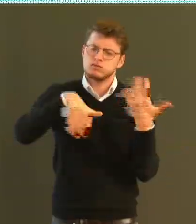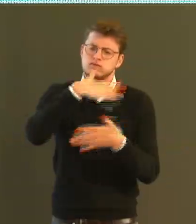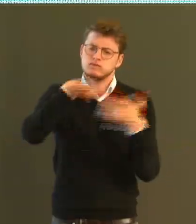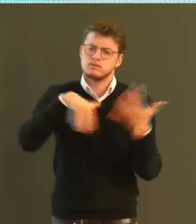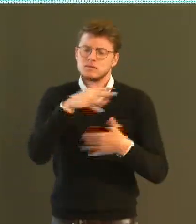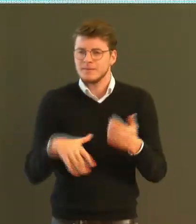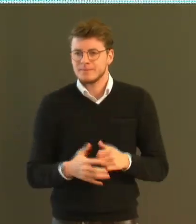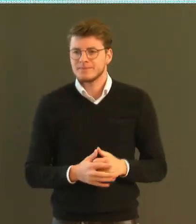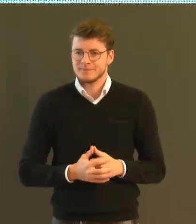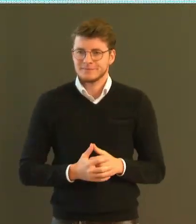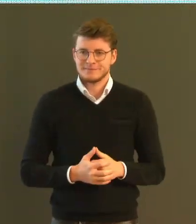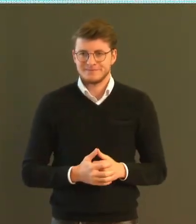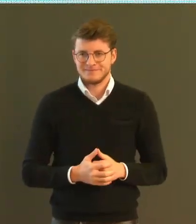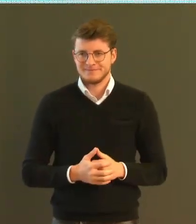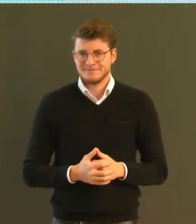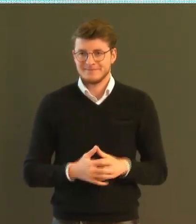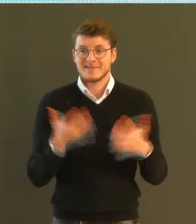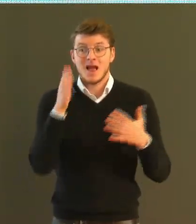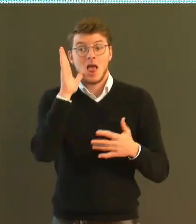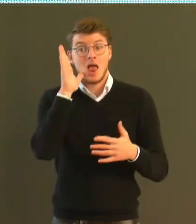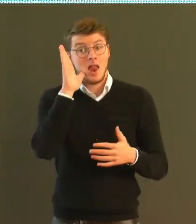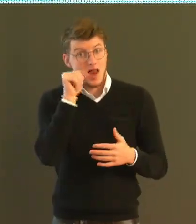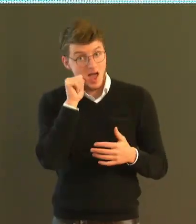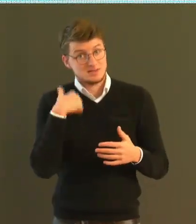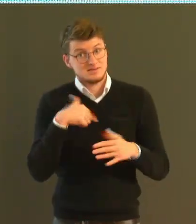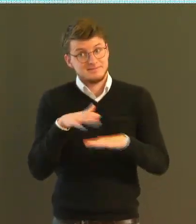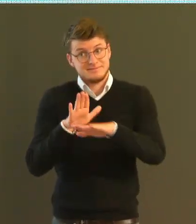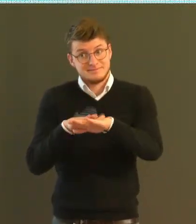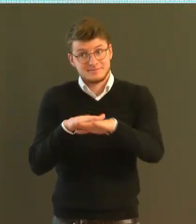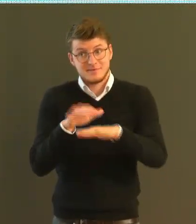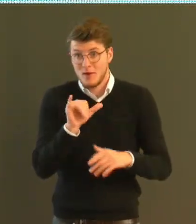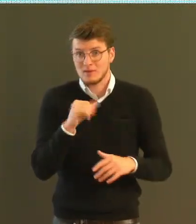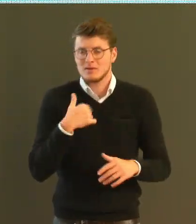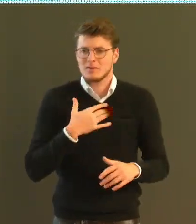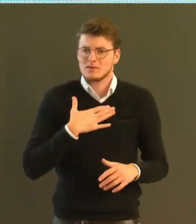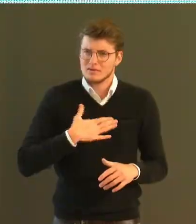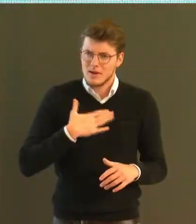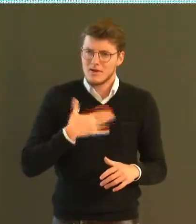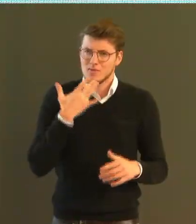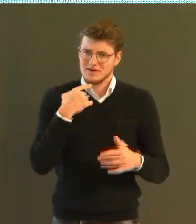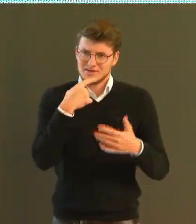ans la banque avait fermé laudatif principe